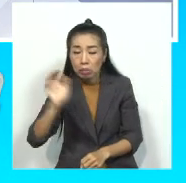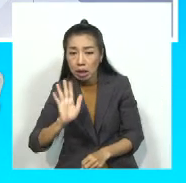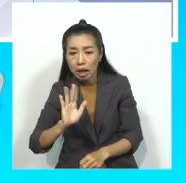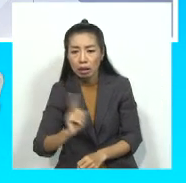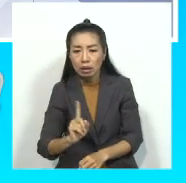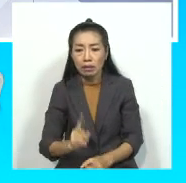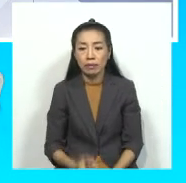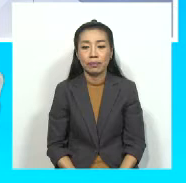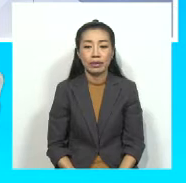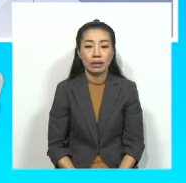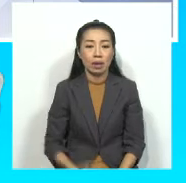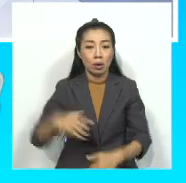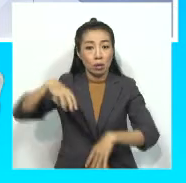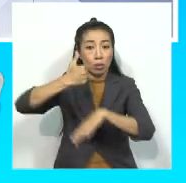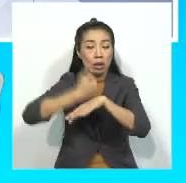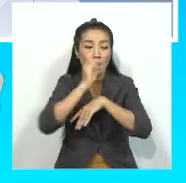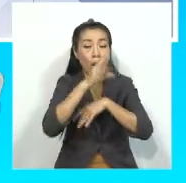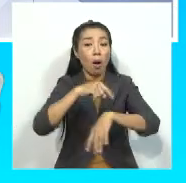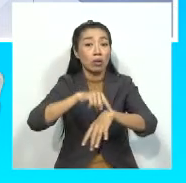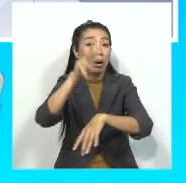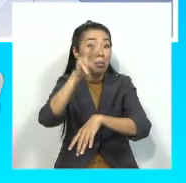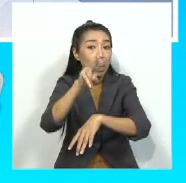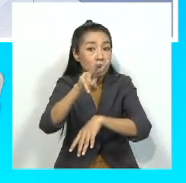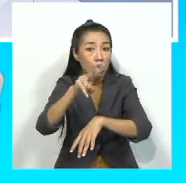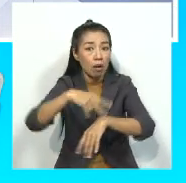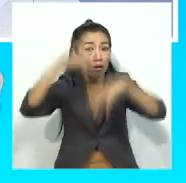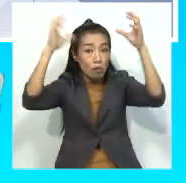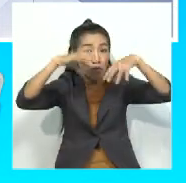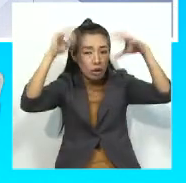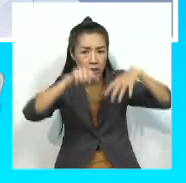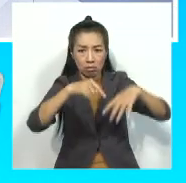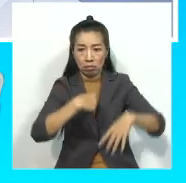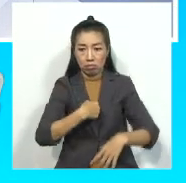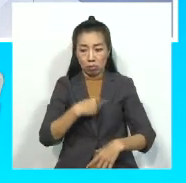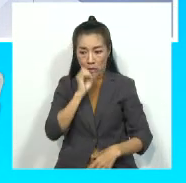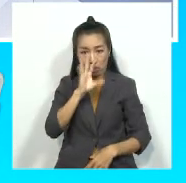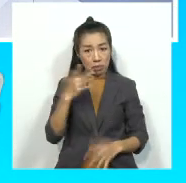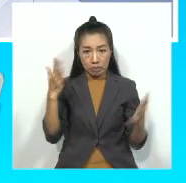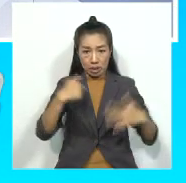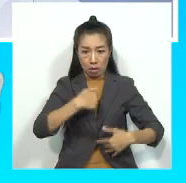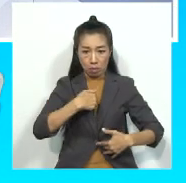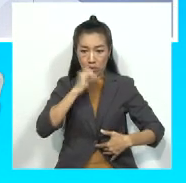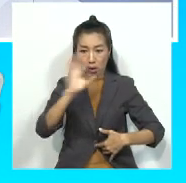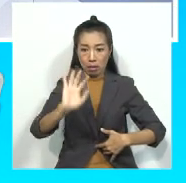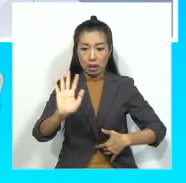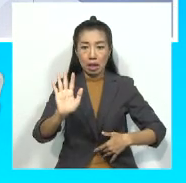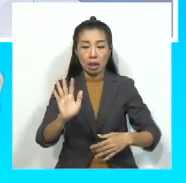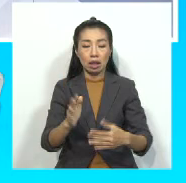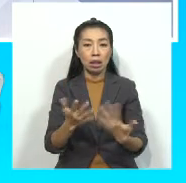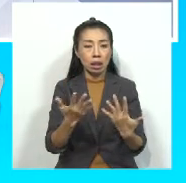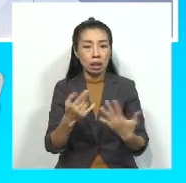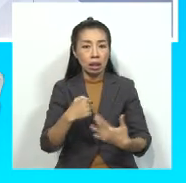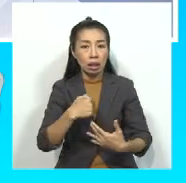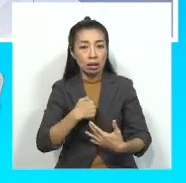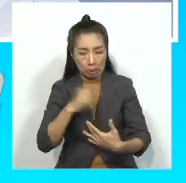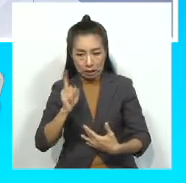บดีคะ ไอที่บอกบ่ายสองที่จะตกได้อันนี้เนี่ยผมยังไม่ได้เป็นผู้ให้ข่าวนะครับเพราะว่าเรา